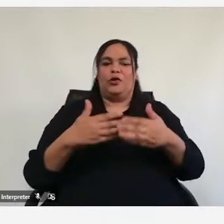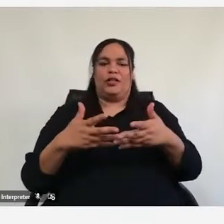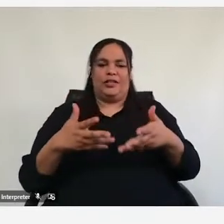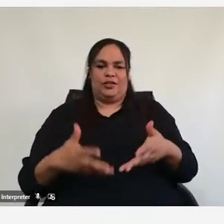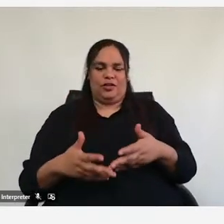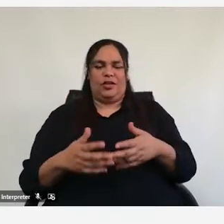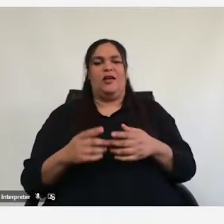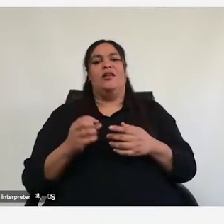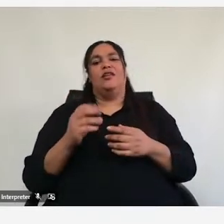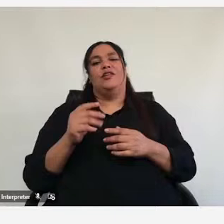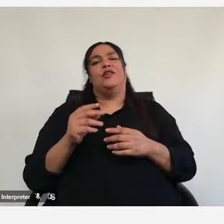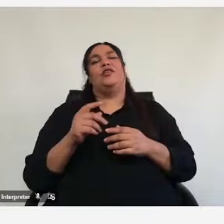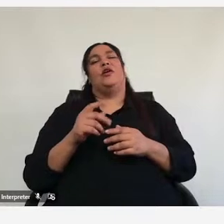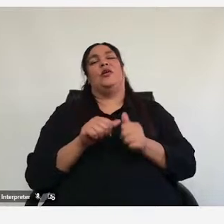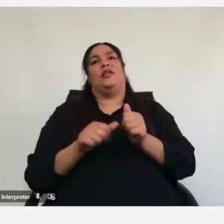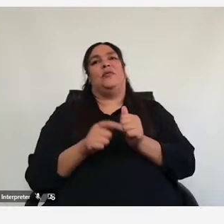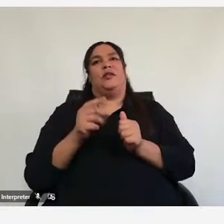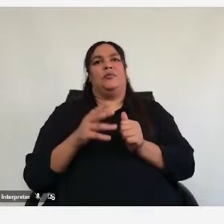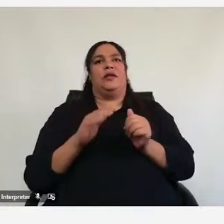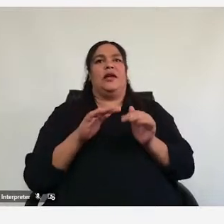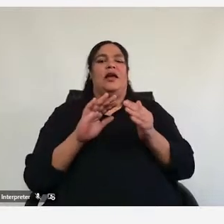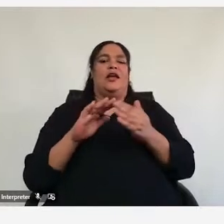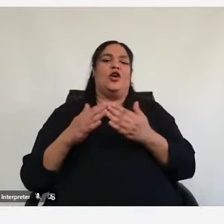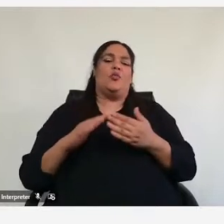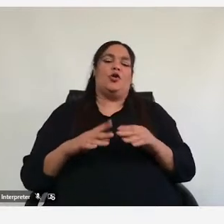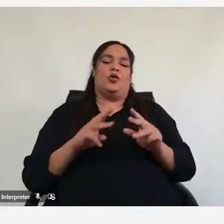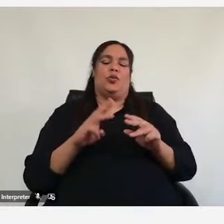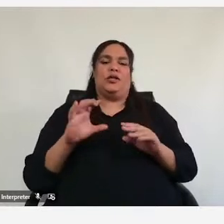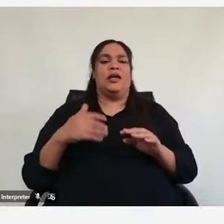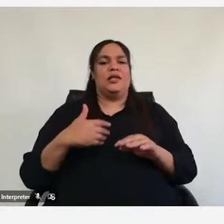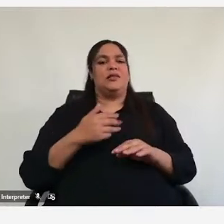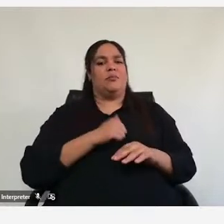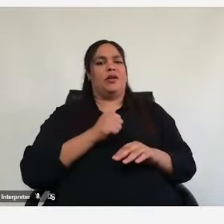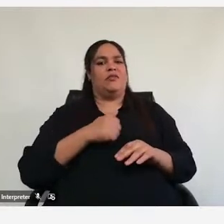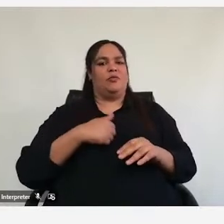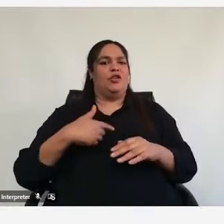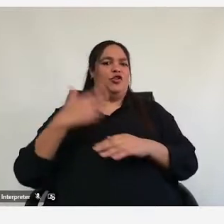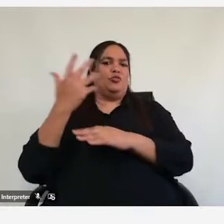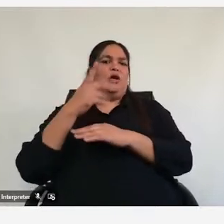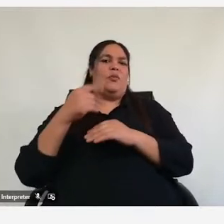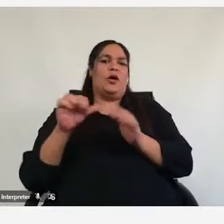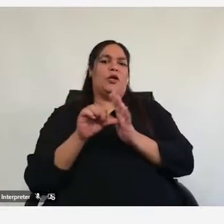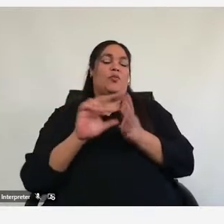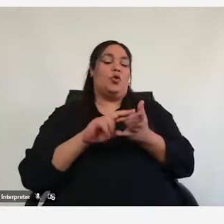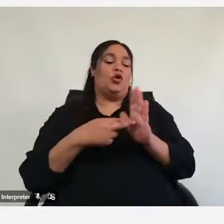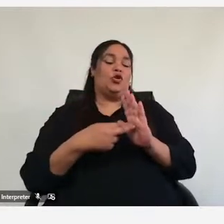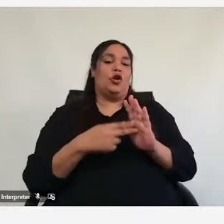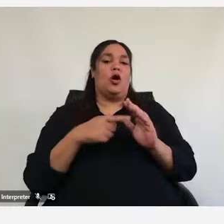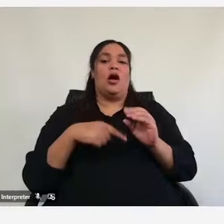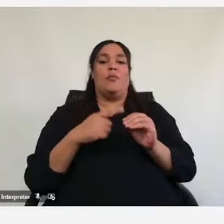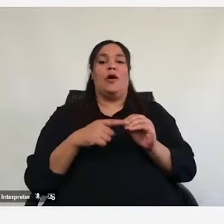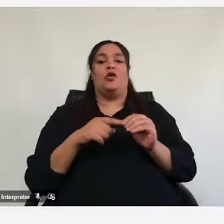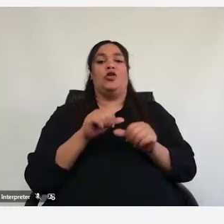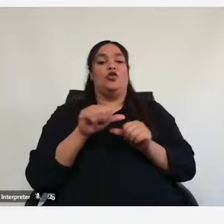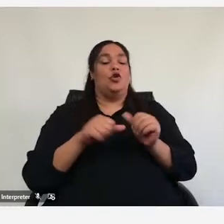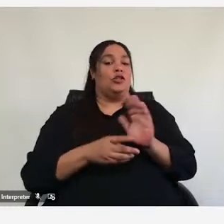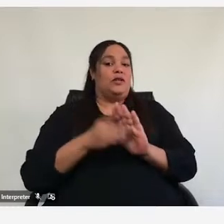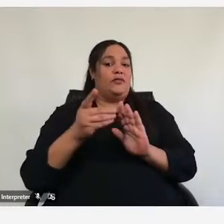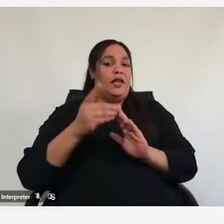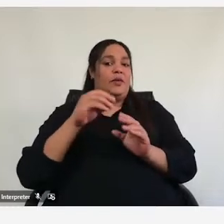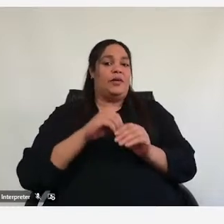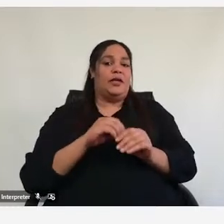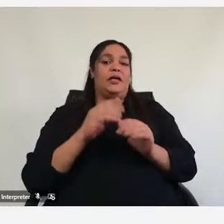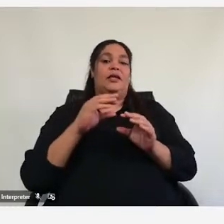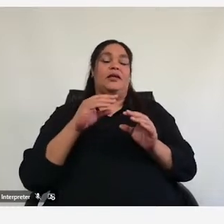adjunk speakerlede en inwoners, dit is 'n voorreg om vandag te praat oor die kritieke rol van maatskaplike ontwikkeling in die bou van